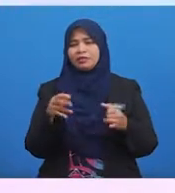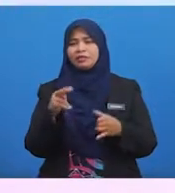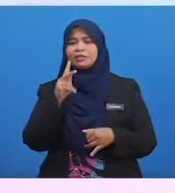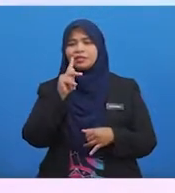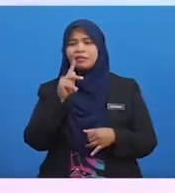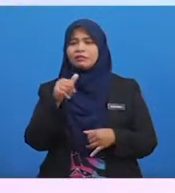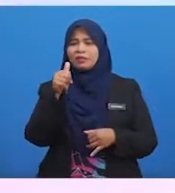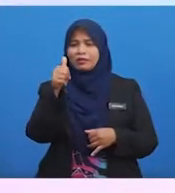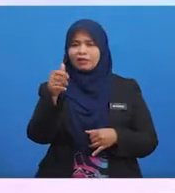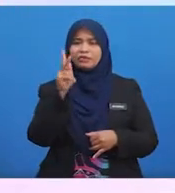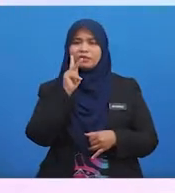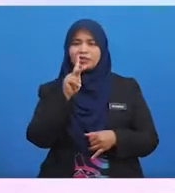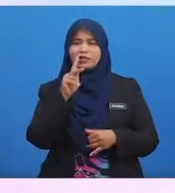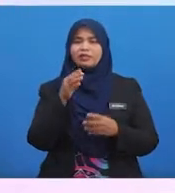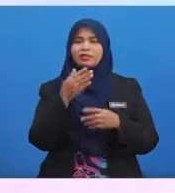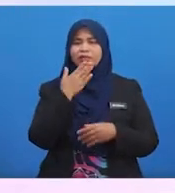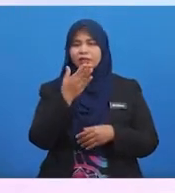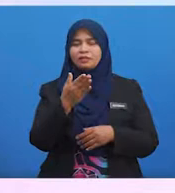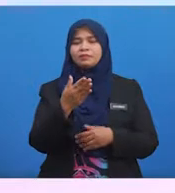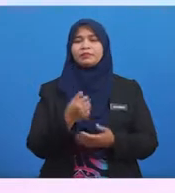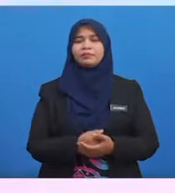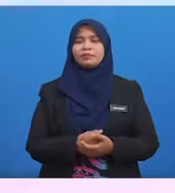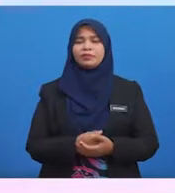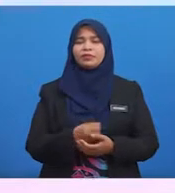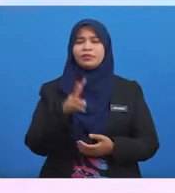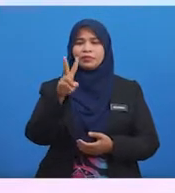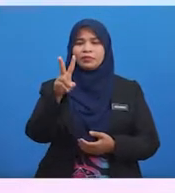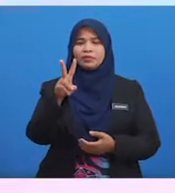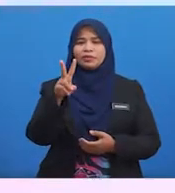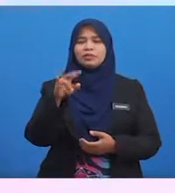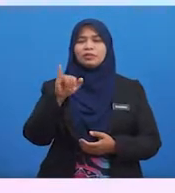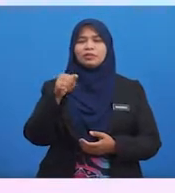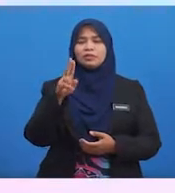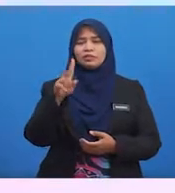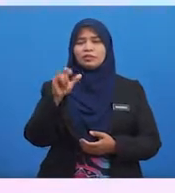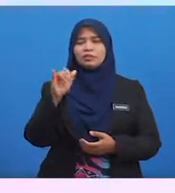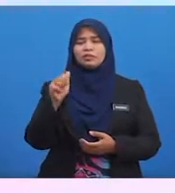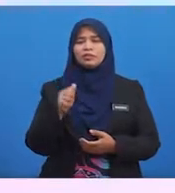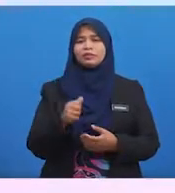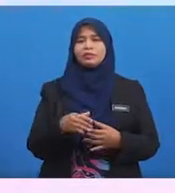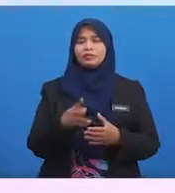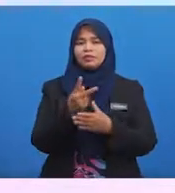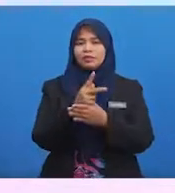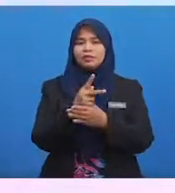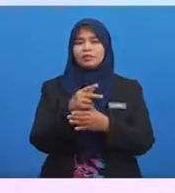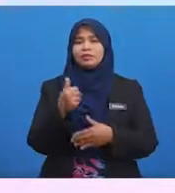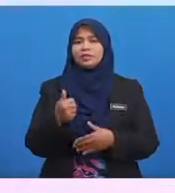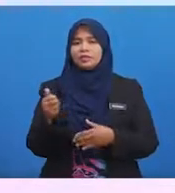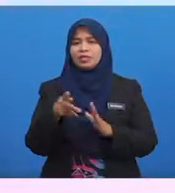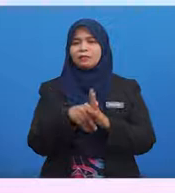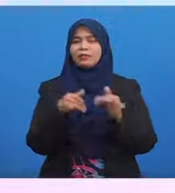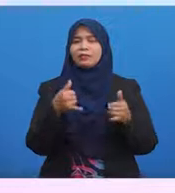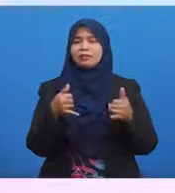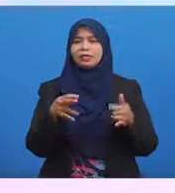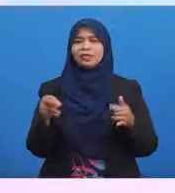kasih situasi duet Julia Suke berkongsi alat permainan dengan adiknya